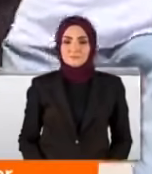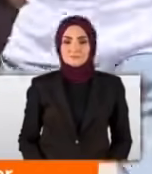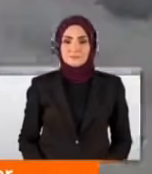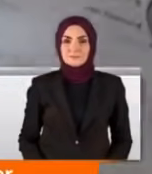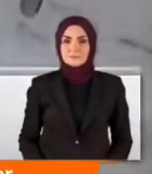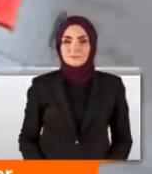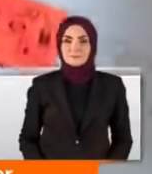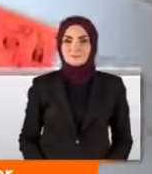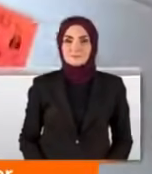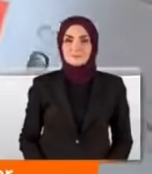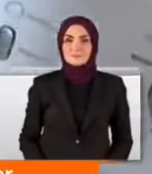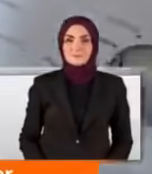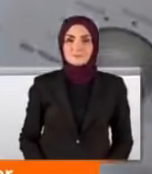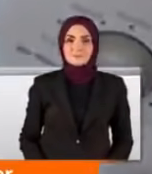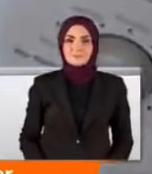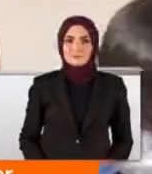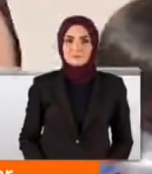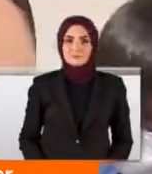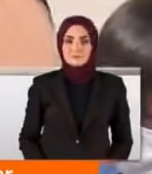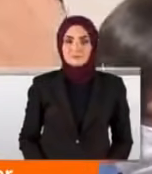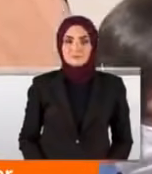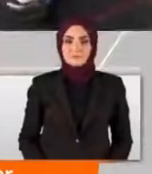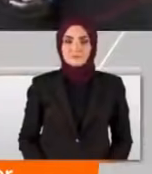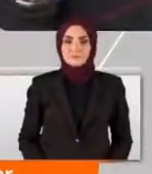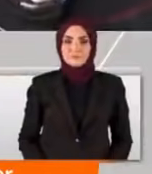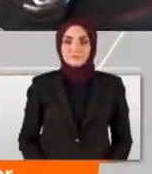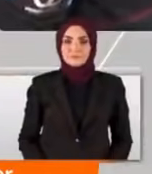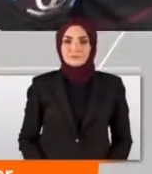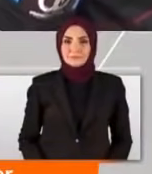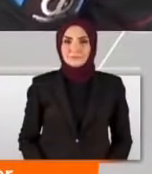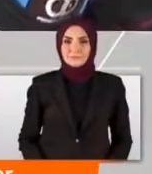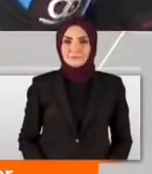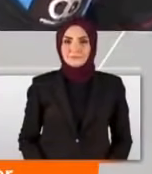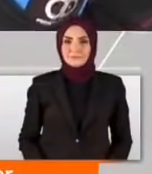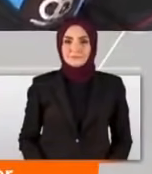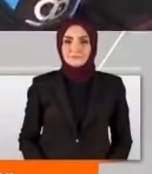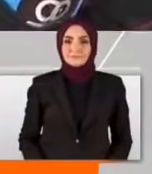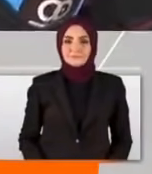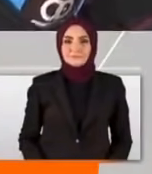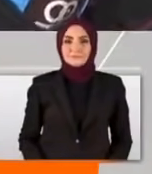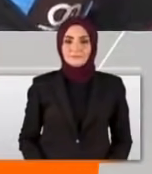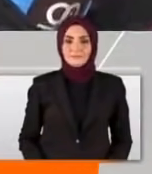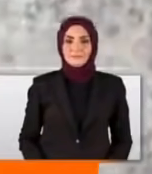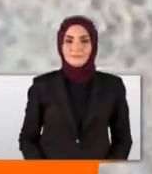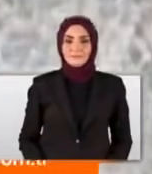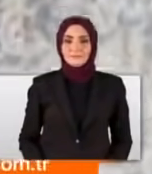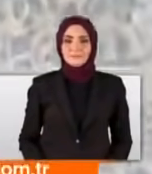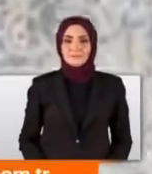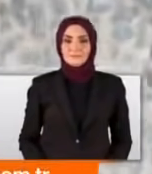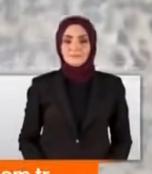Su hiç yok. Her yaz hep aynı. Yeter galiba. Her yaz yaşıyorlarsa bunlar tarlaları satılmayacak.